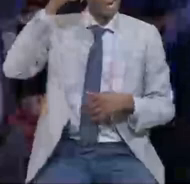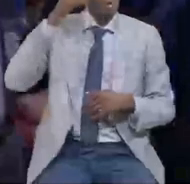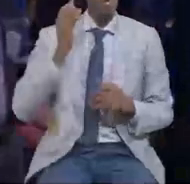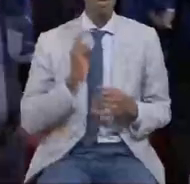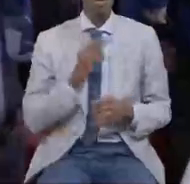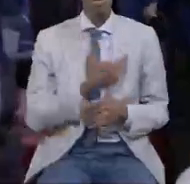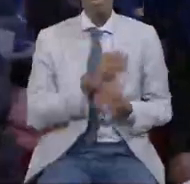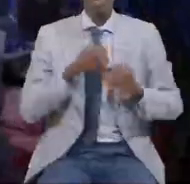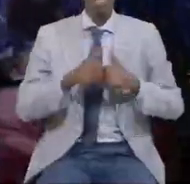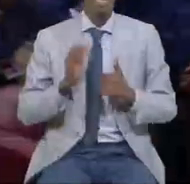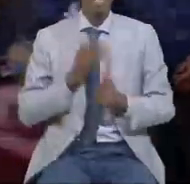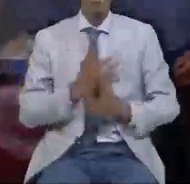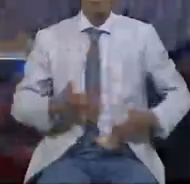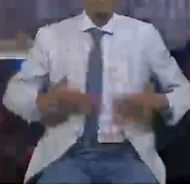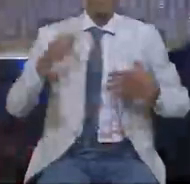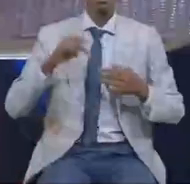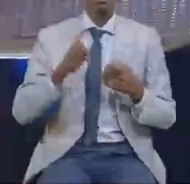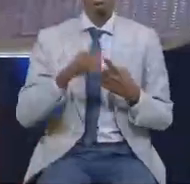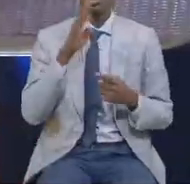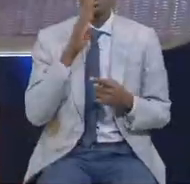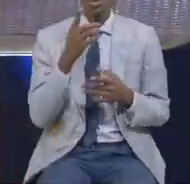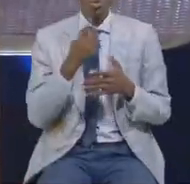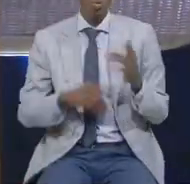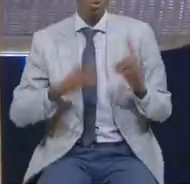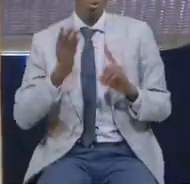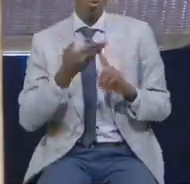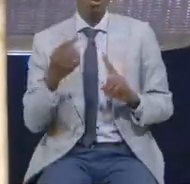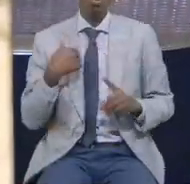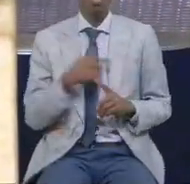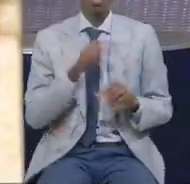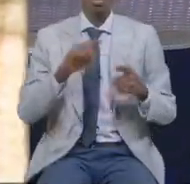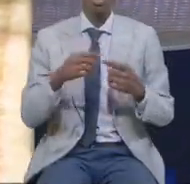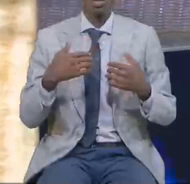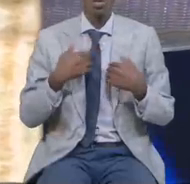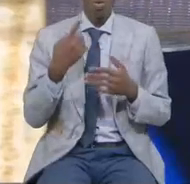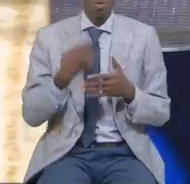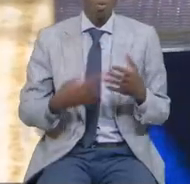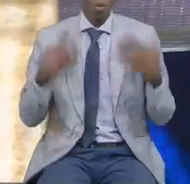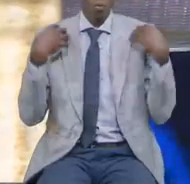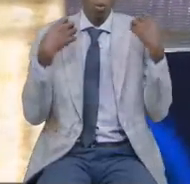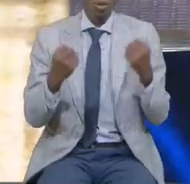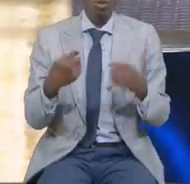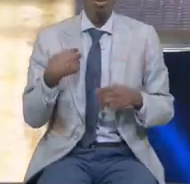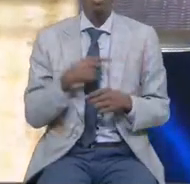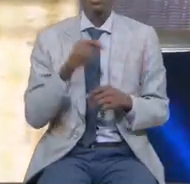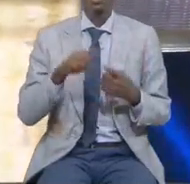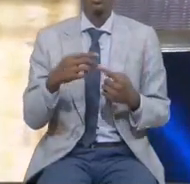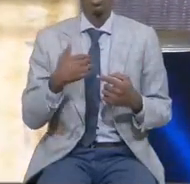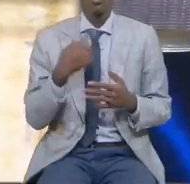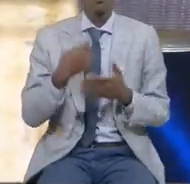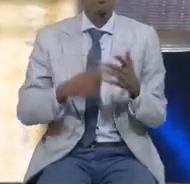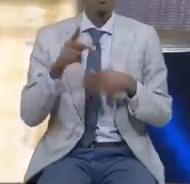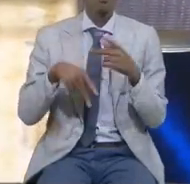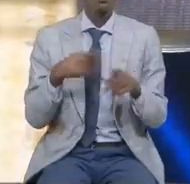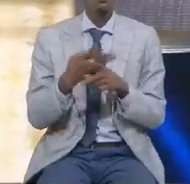que notre vie doit être, la conviction que nous devons avoir, le courage que nous devons avoir, le genre de vie que